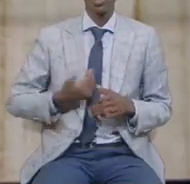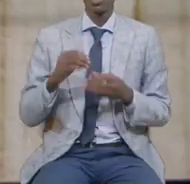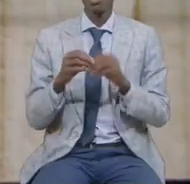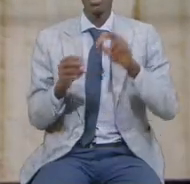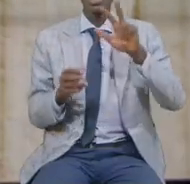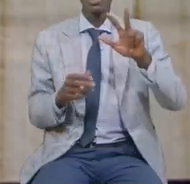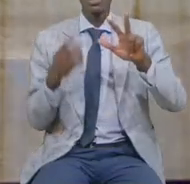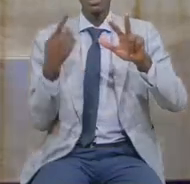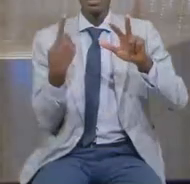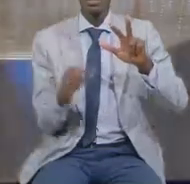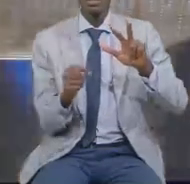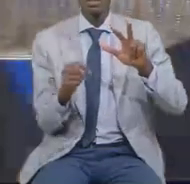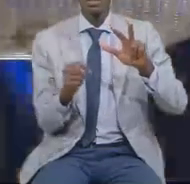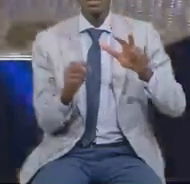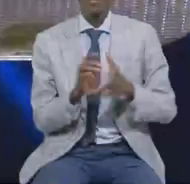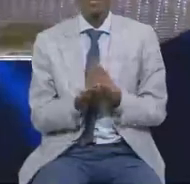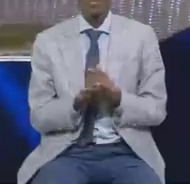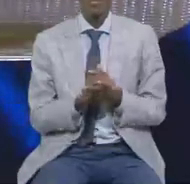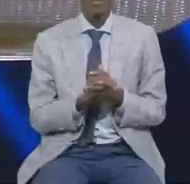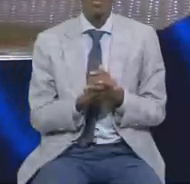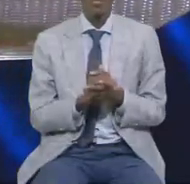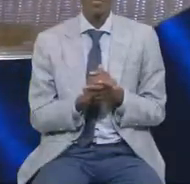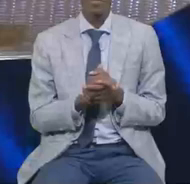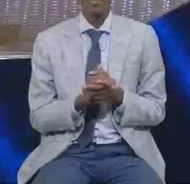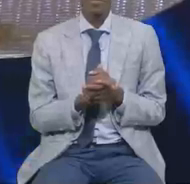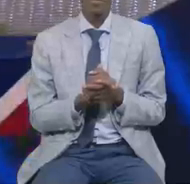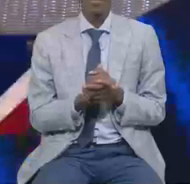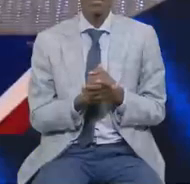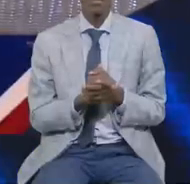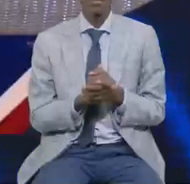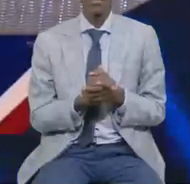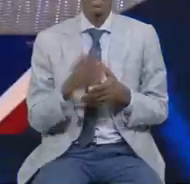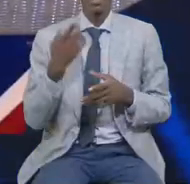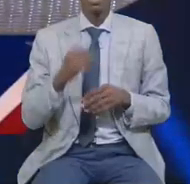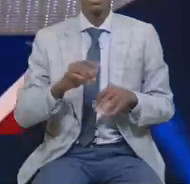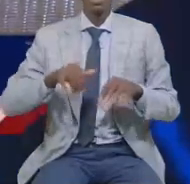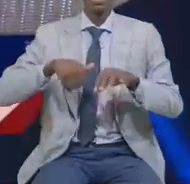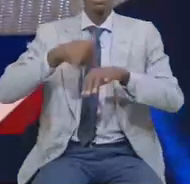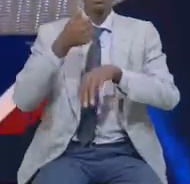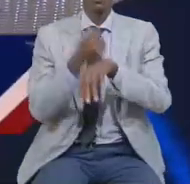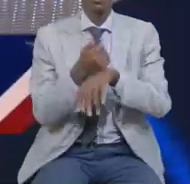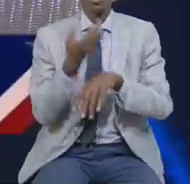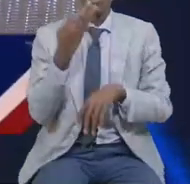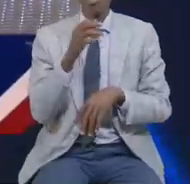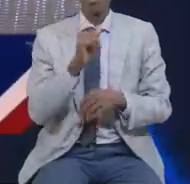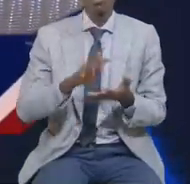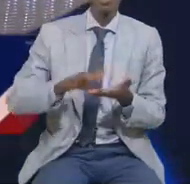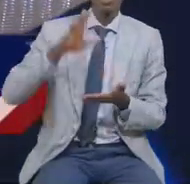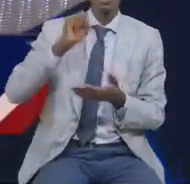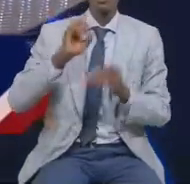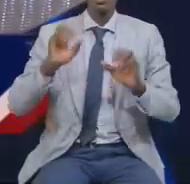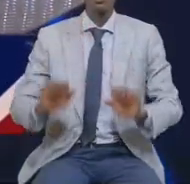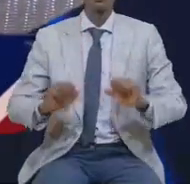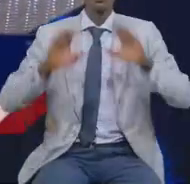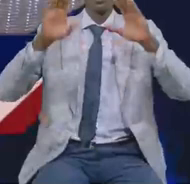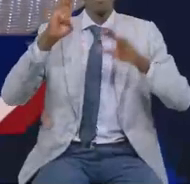ici l'affirmation d'une consécration glorieuse par les croyants fortifiés. Voilà la première partie